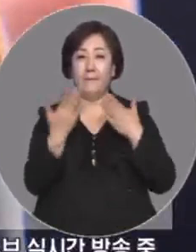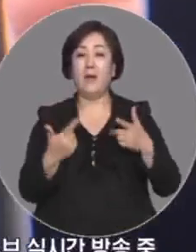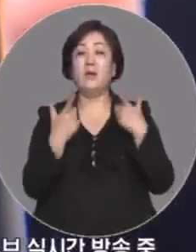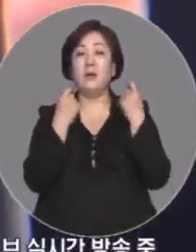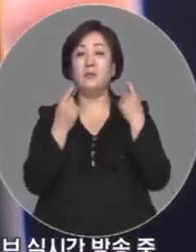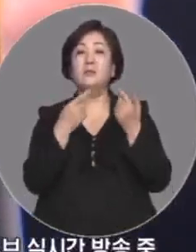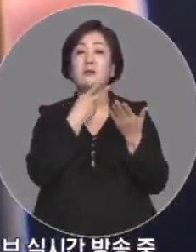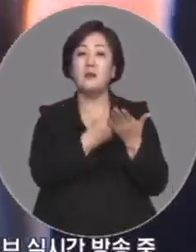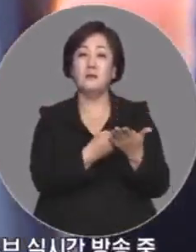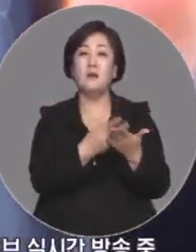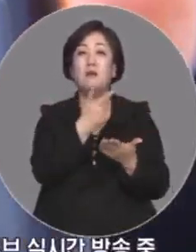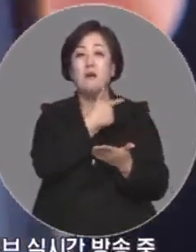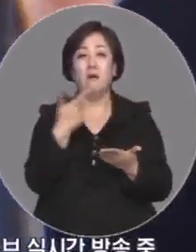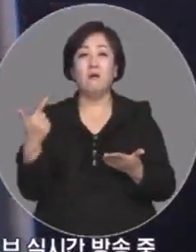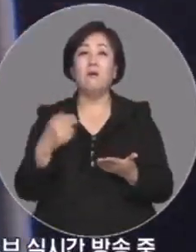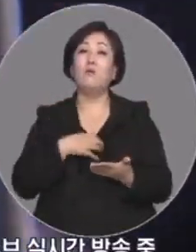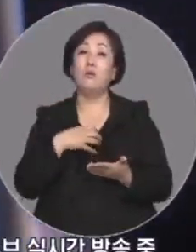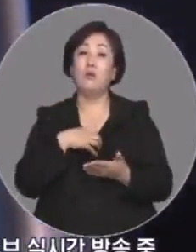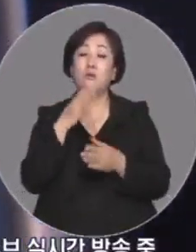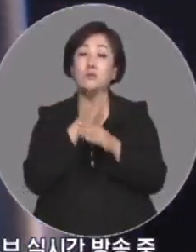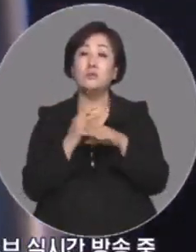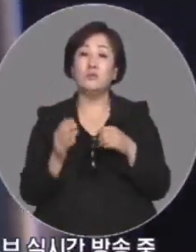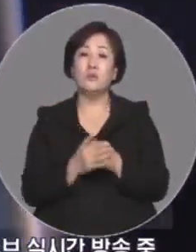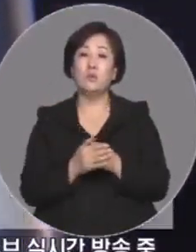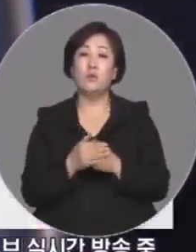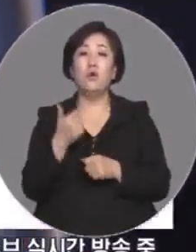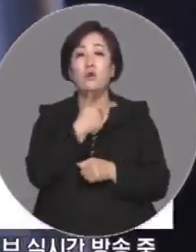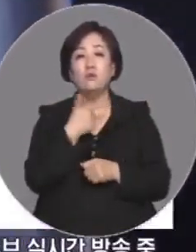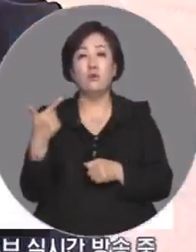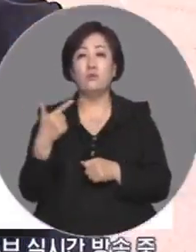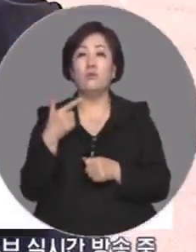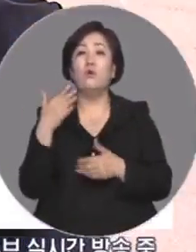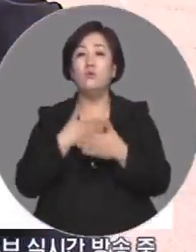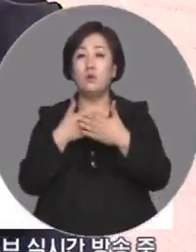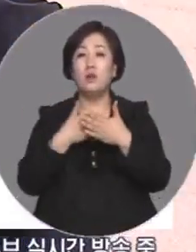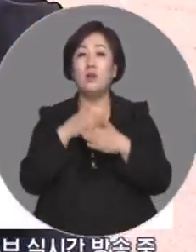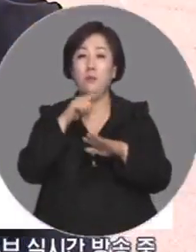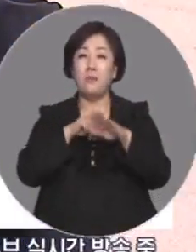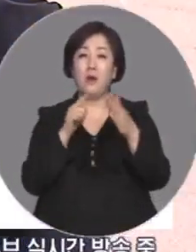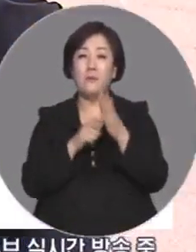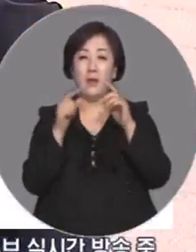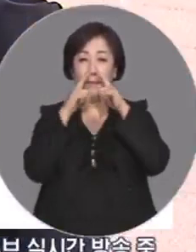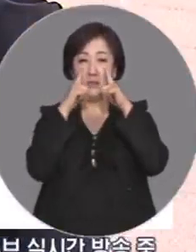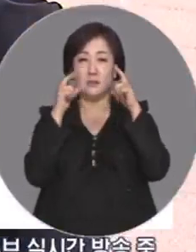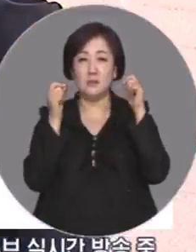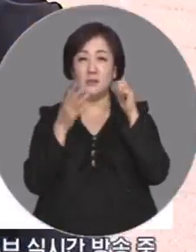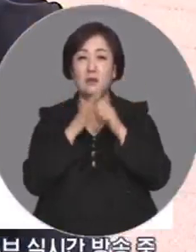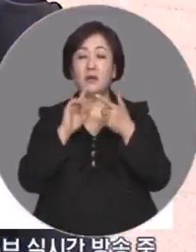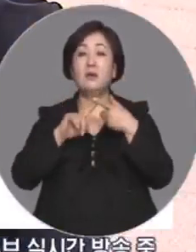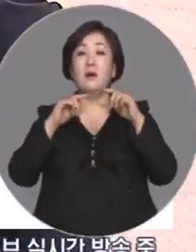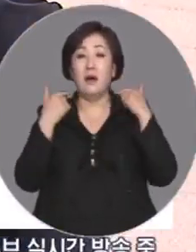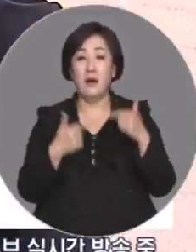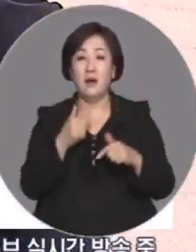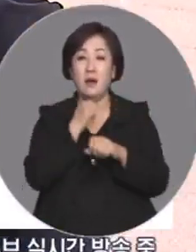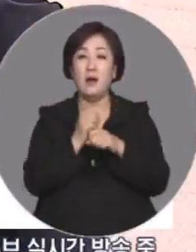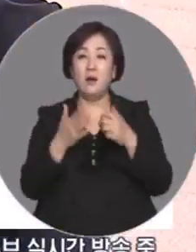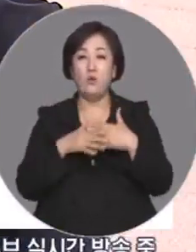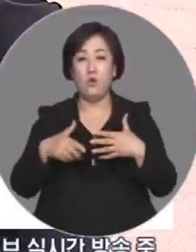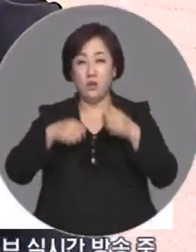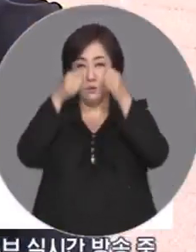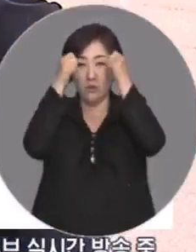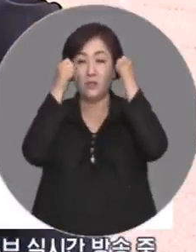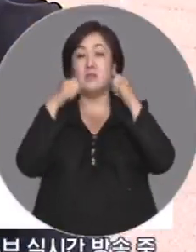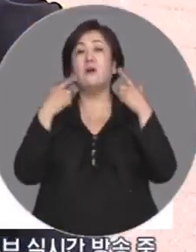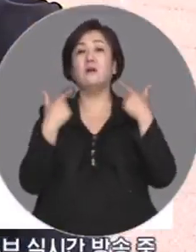일을 떠올리면 아찔합니다. 너무 불안한 마음에 P94를 세장 쓰고 덴탈 마스크 한장 쓰고 이불 속에서 또